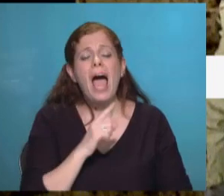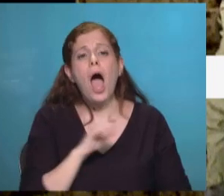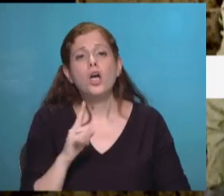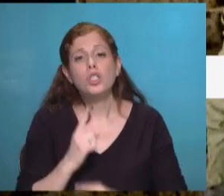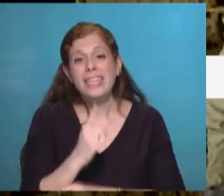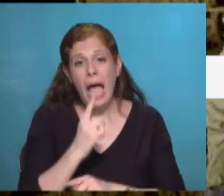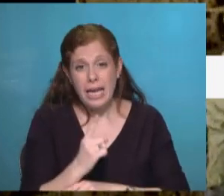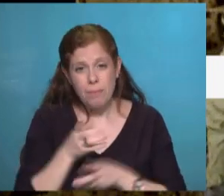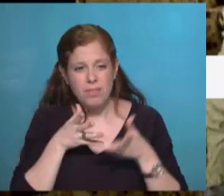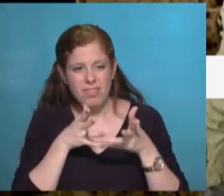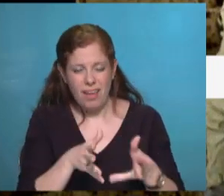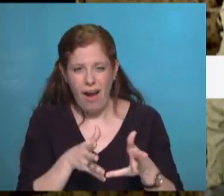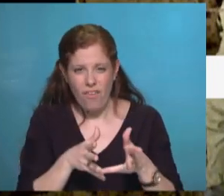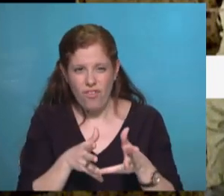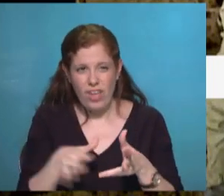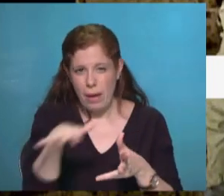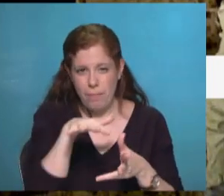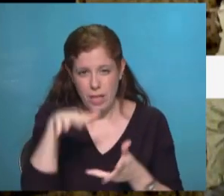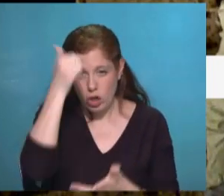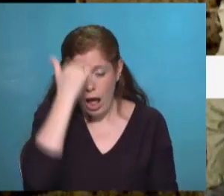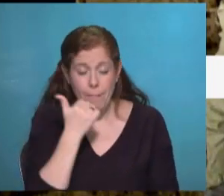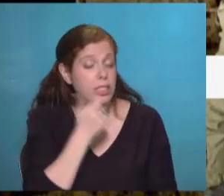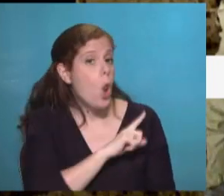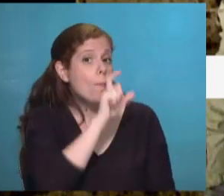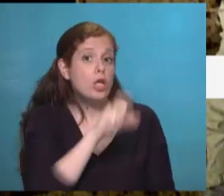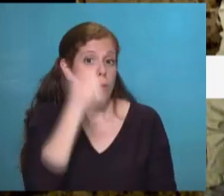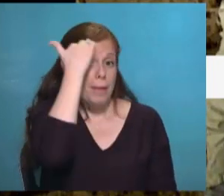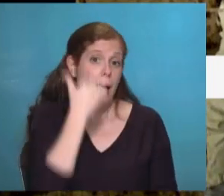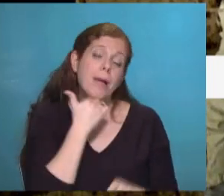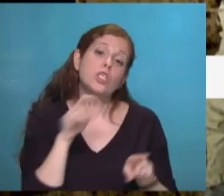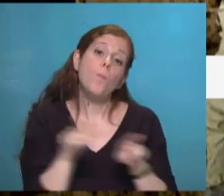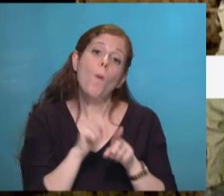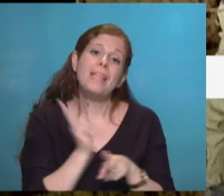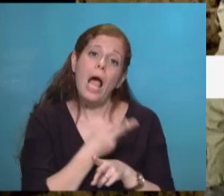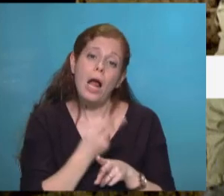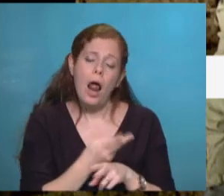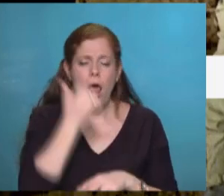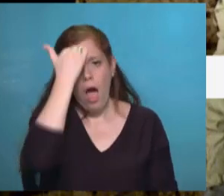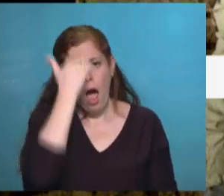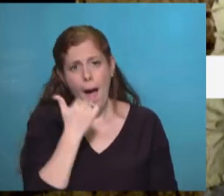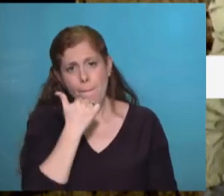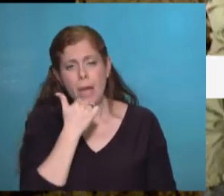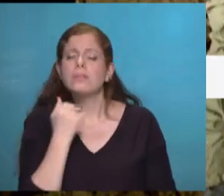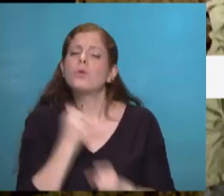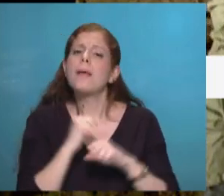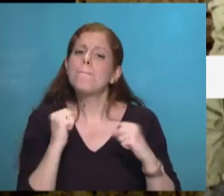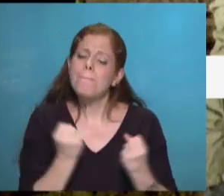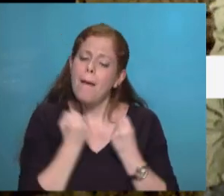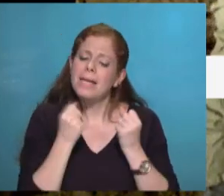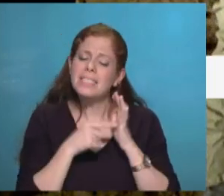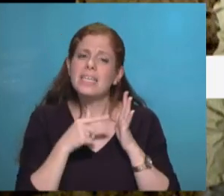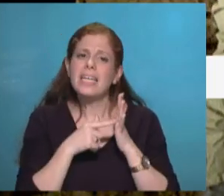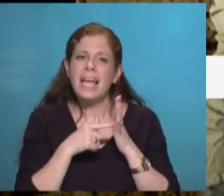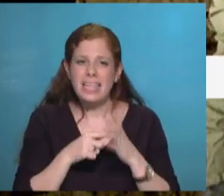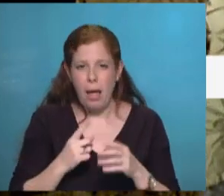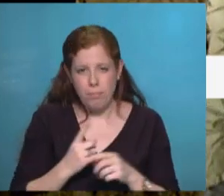תקף עמדה של חמאס, לא מאשימים את חמאס כמו שעושים בדרך כלל, חמאס עושה מצידו מאמץ כדי לתפוס את המשגרים, את